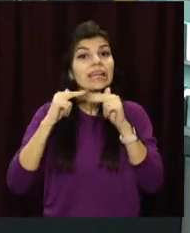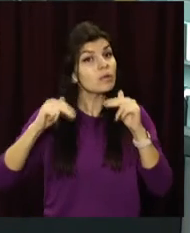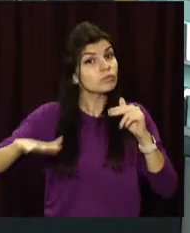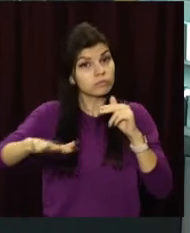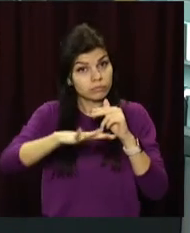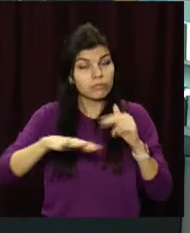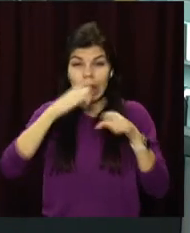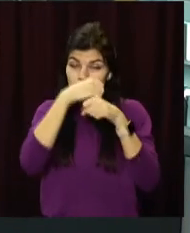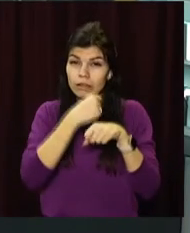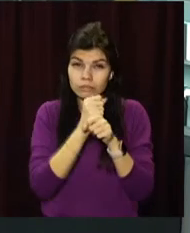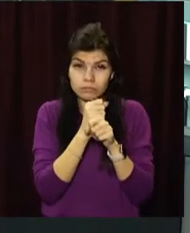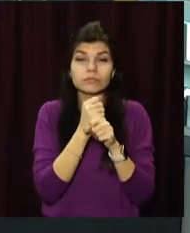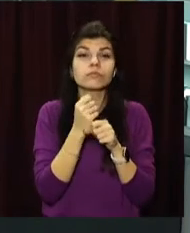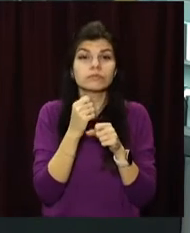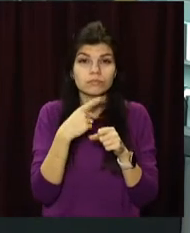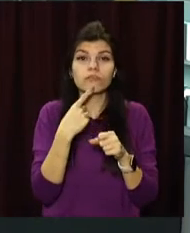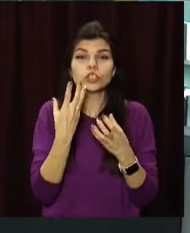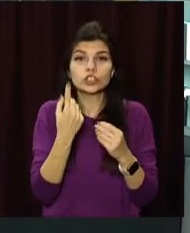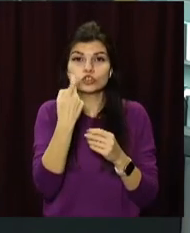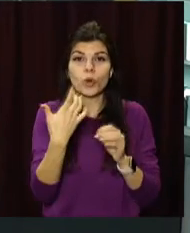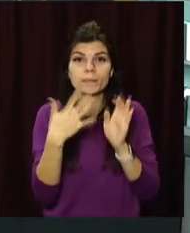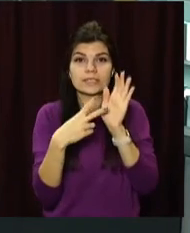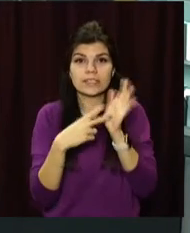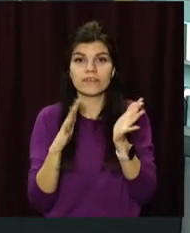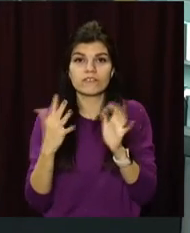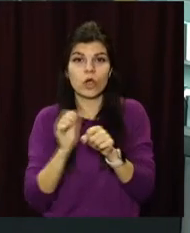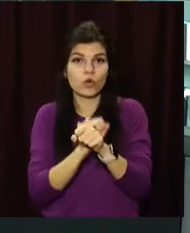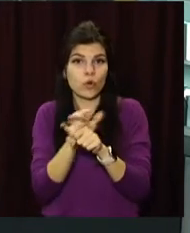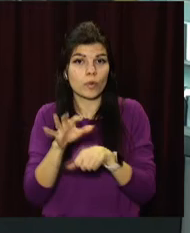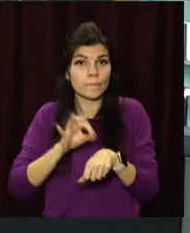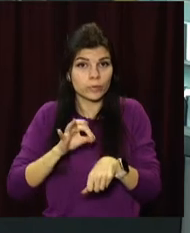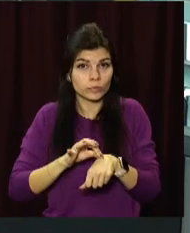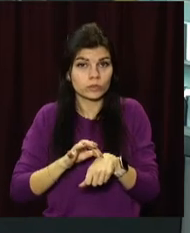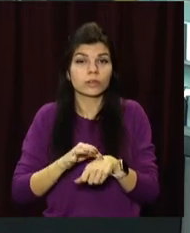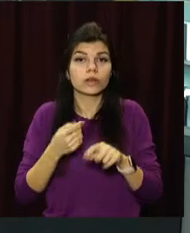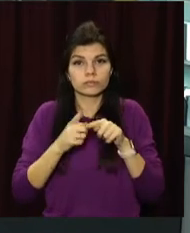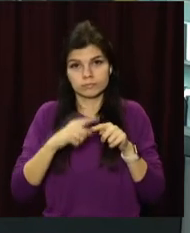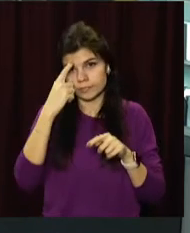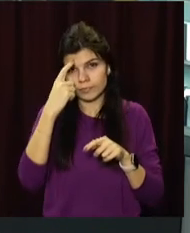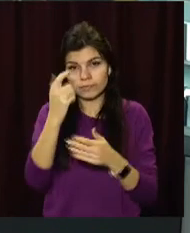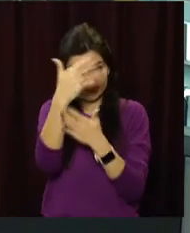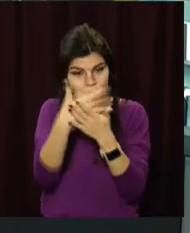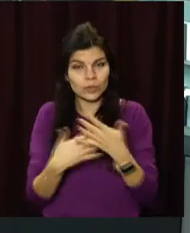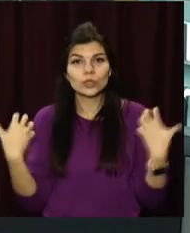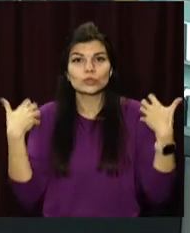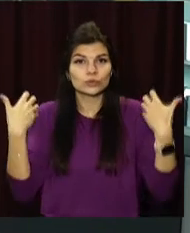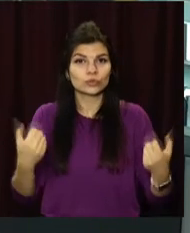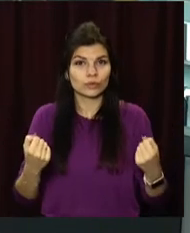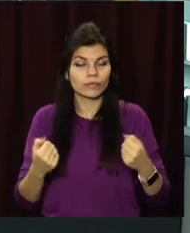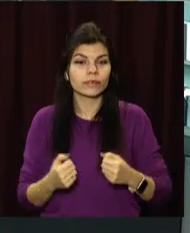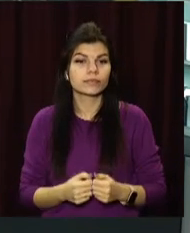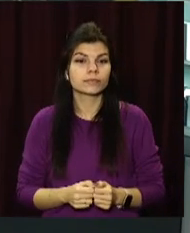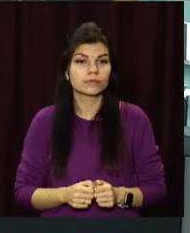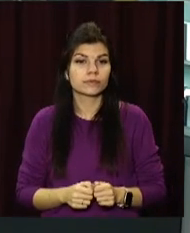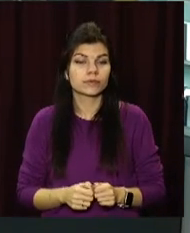доби на Дніпропетровщині лабораторно підтвердили ще 157 нових випадків коронавірусної хвороби. Про це повідомляють у